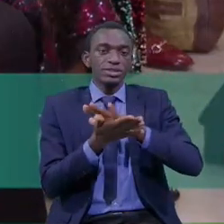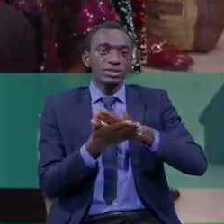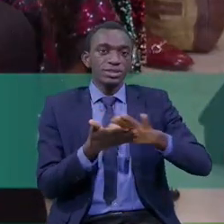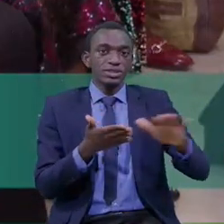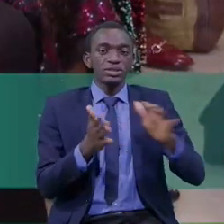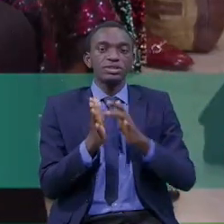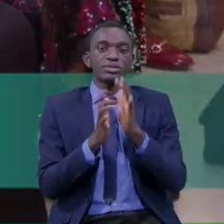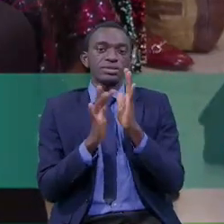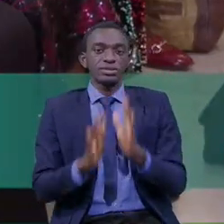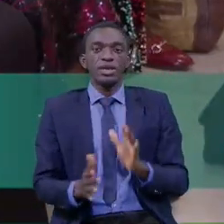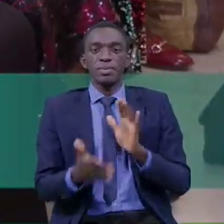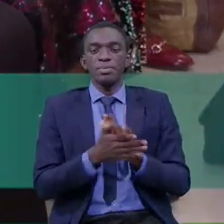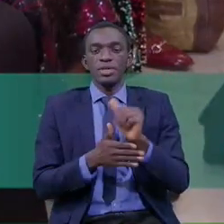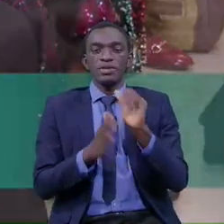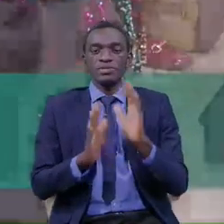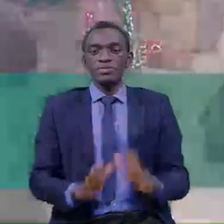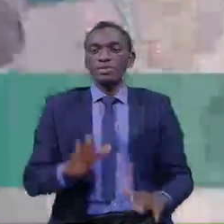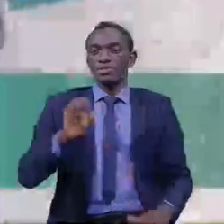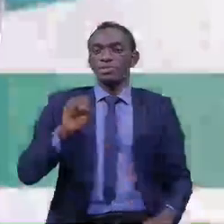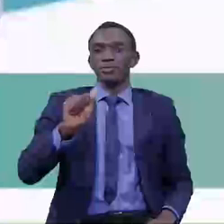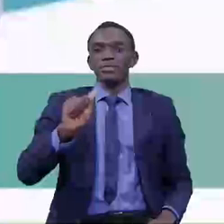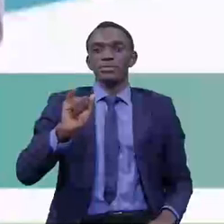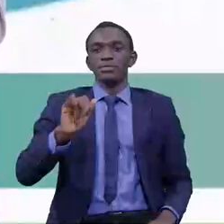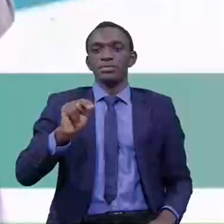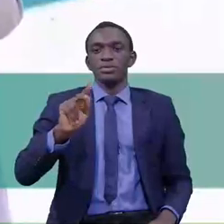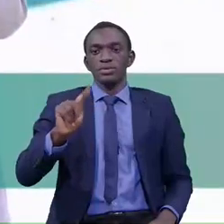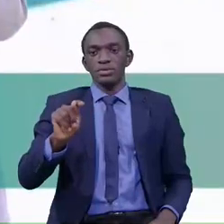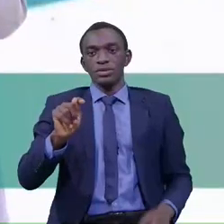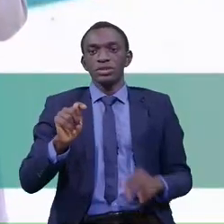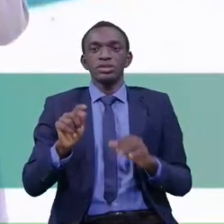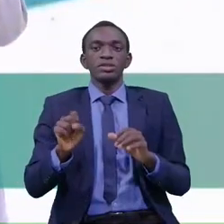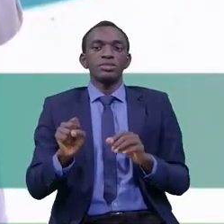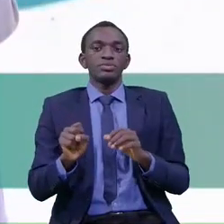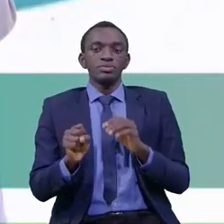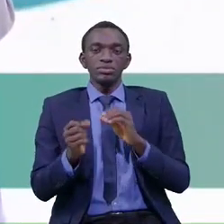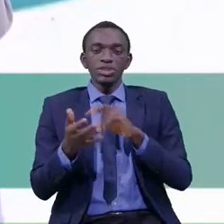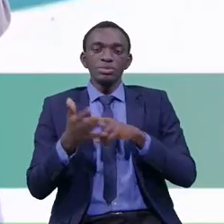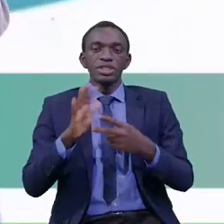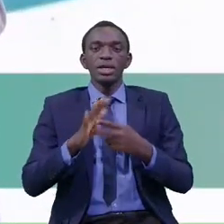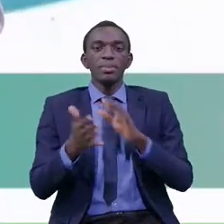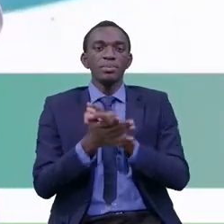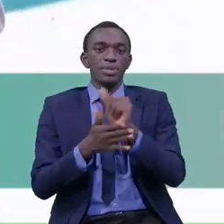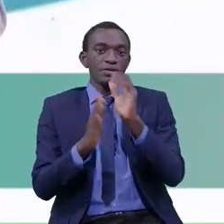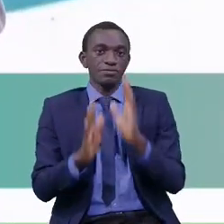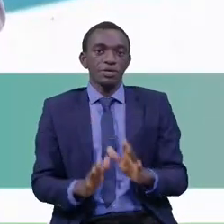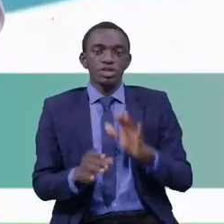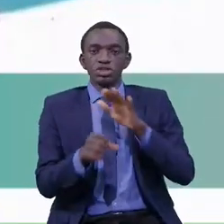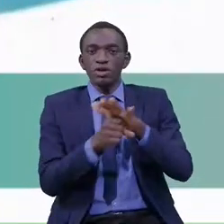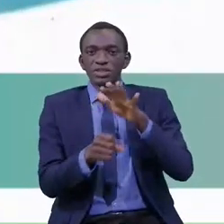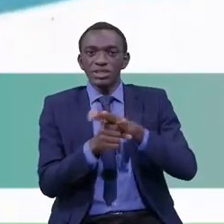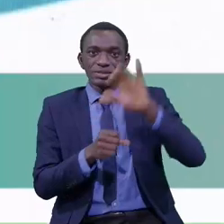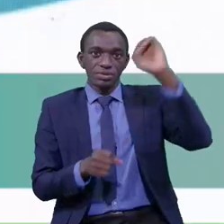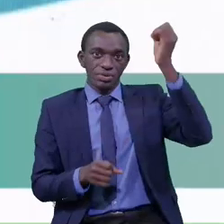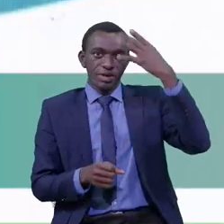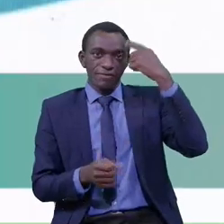les saints, les croyants. Les saints dans le Nouveau Testament, c'est un autre mot pour désigner les croyants. La grâce